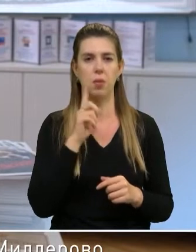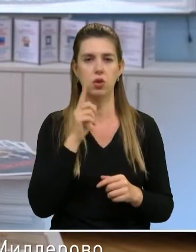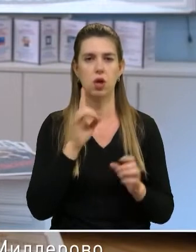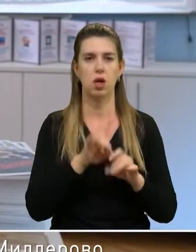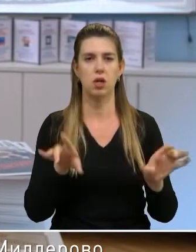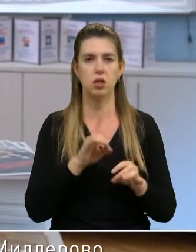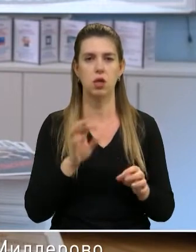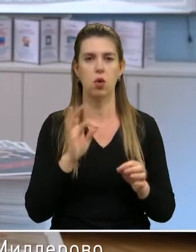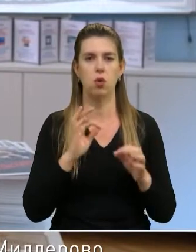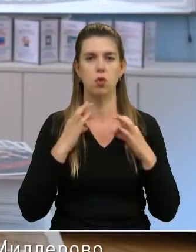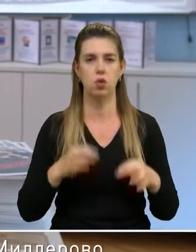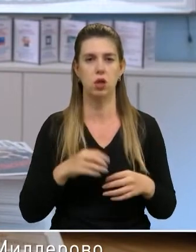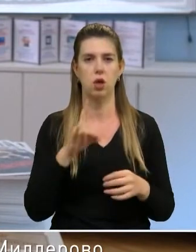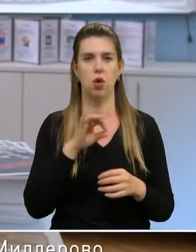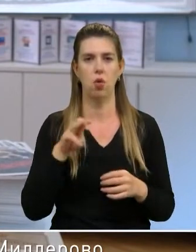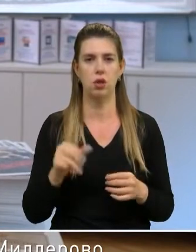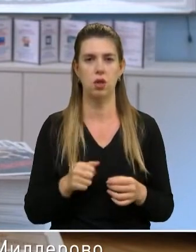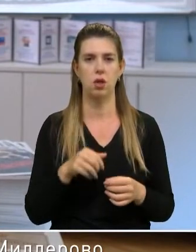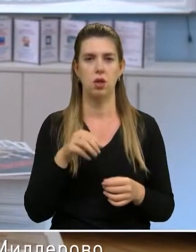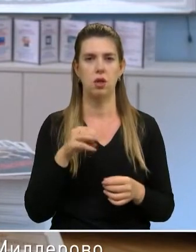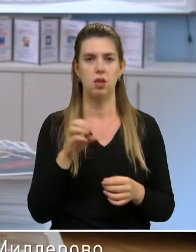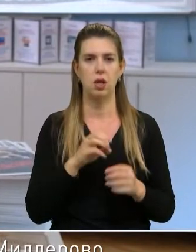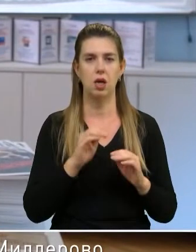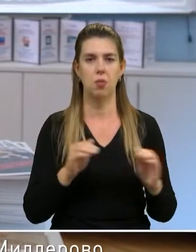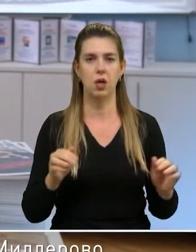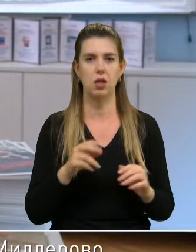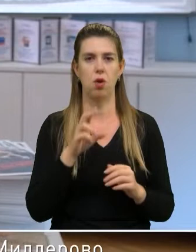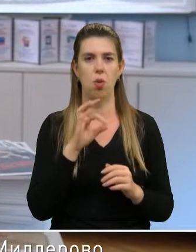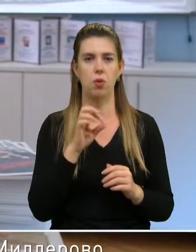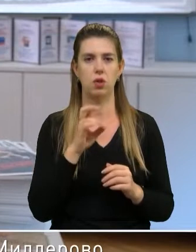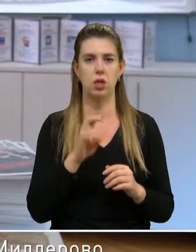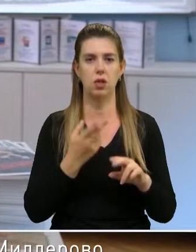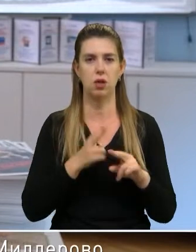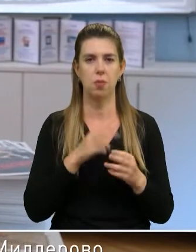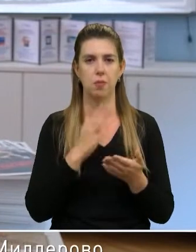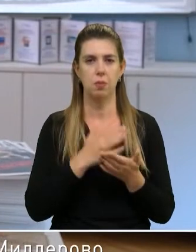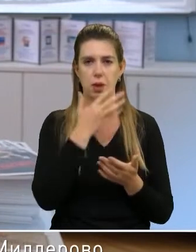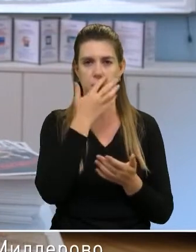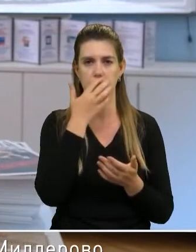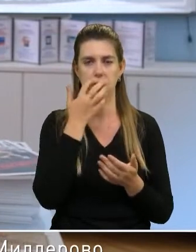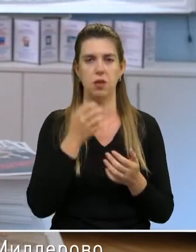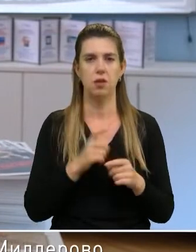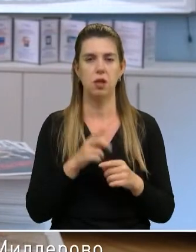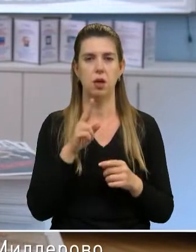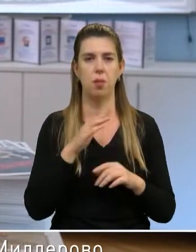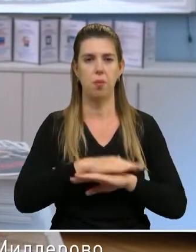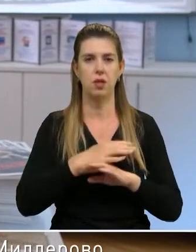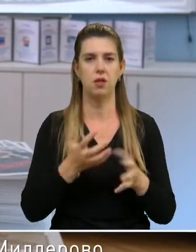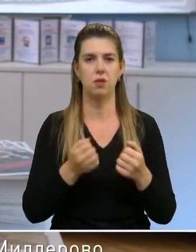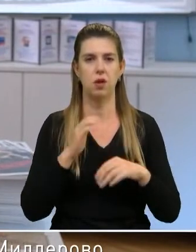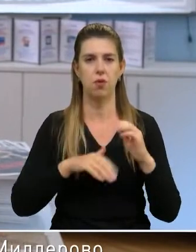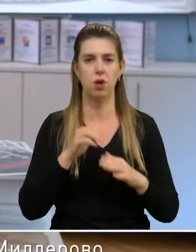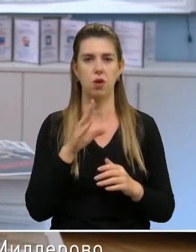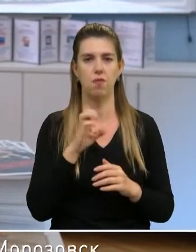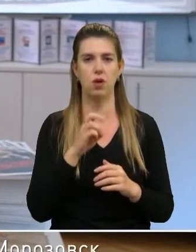рассказ о студенческой роте, о тех ребятах-ополченцах, которые прямо буквально со студенческой парты, взяв в руки